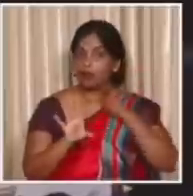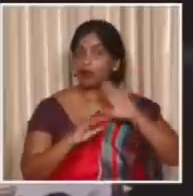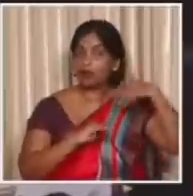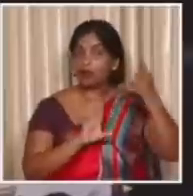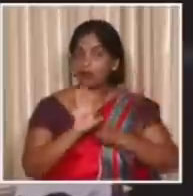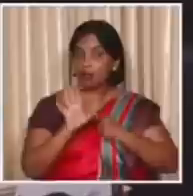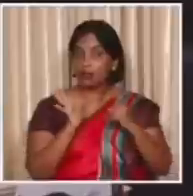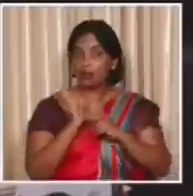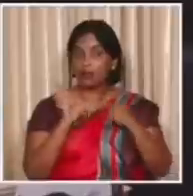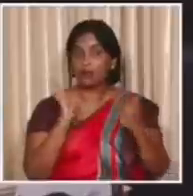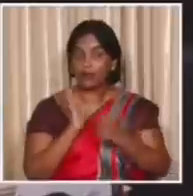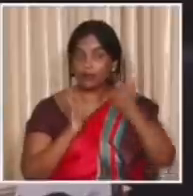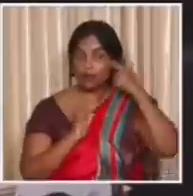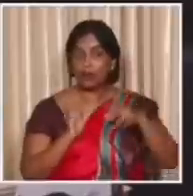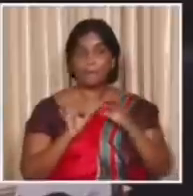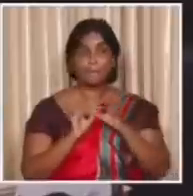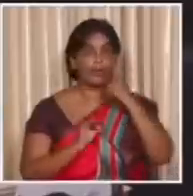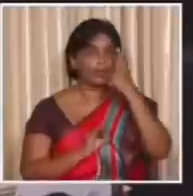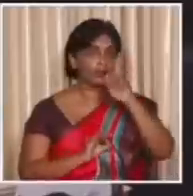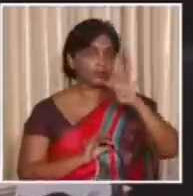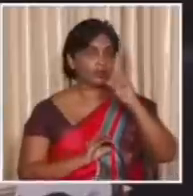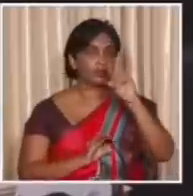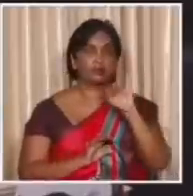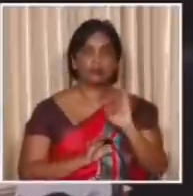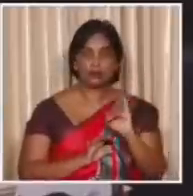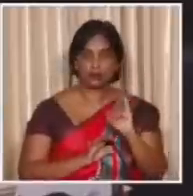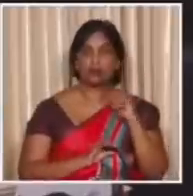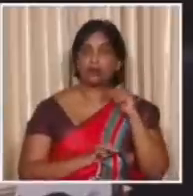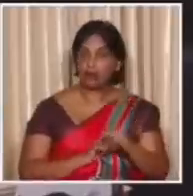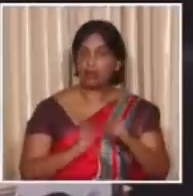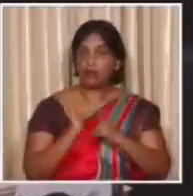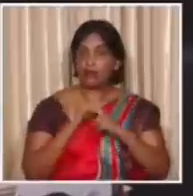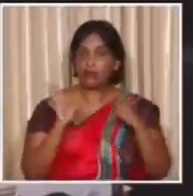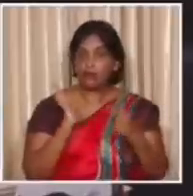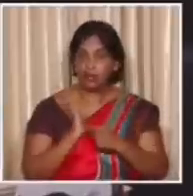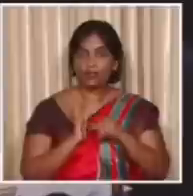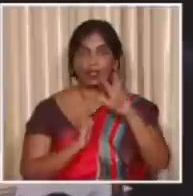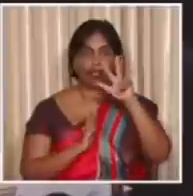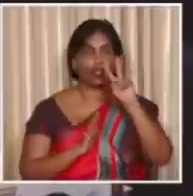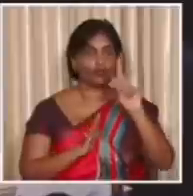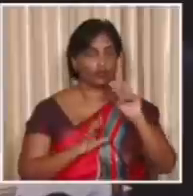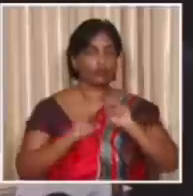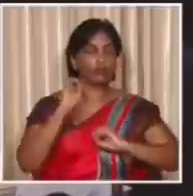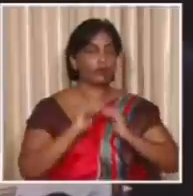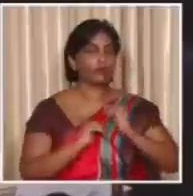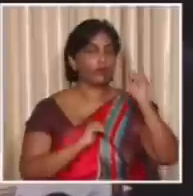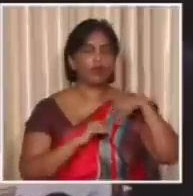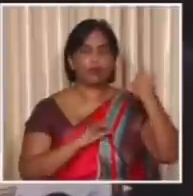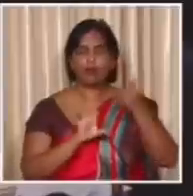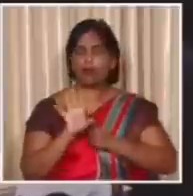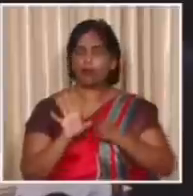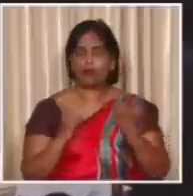ලබන අවුරුද්දේ වැට් වලින් අපේක්ෂා කරන බිලියන 1436ක් ඒ කියන්නේ මේ වැට් එකේ 182ක වර්ධනයක් ලබන අවුරුද්දේ කොහොමද